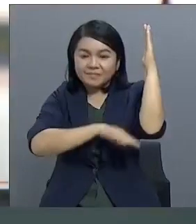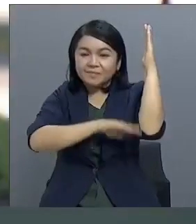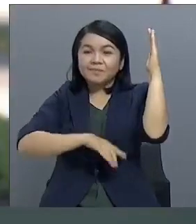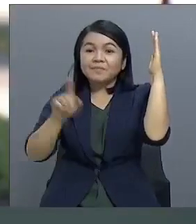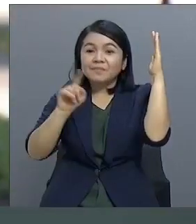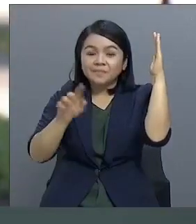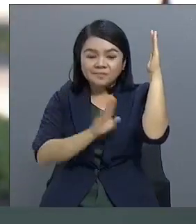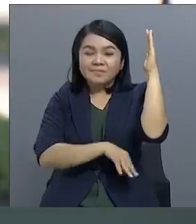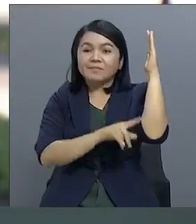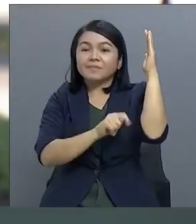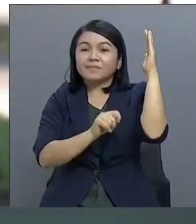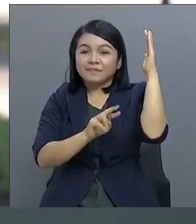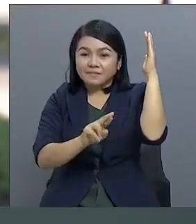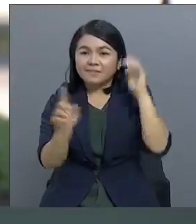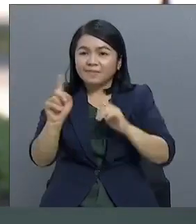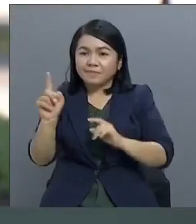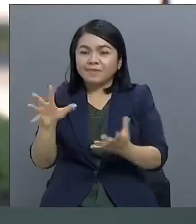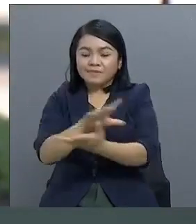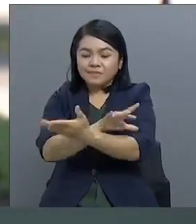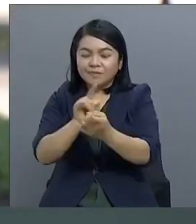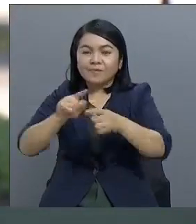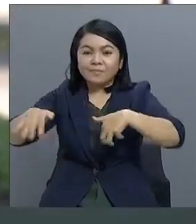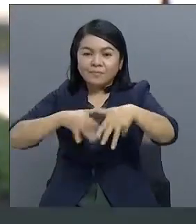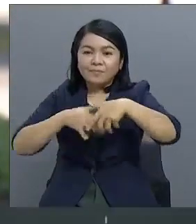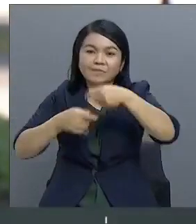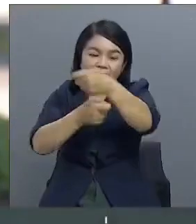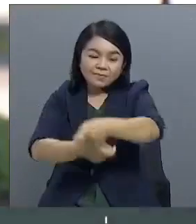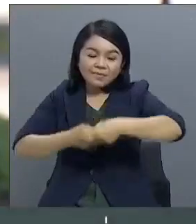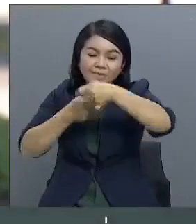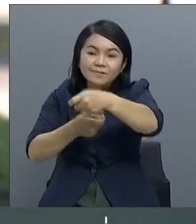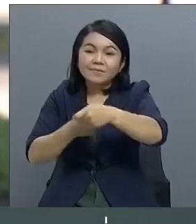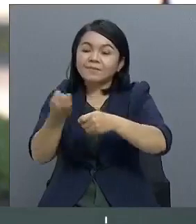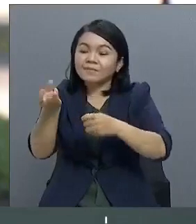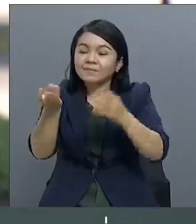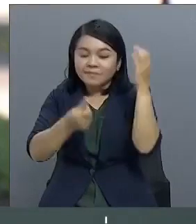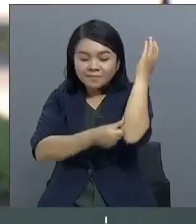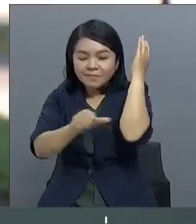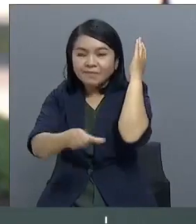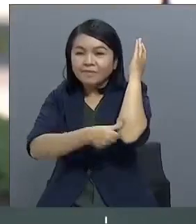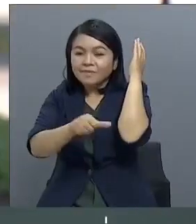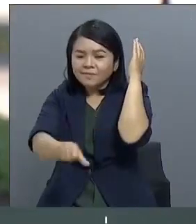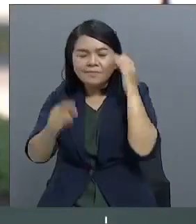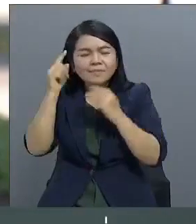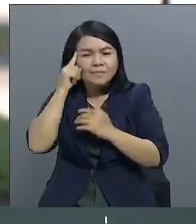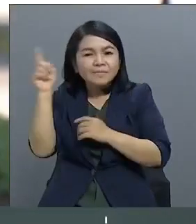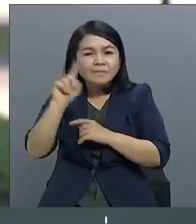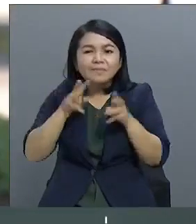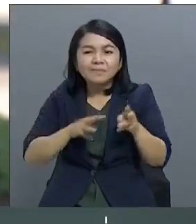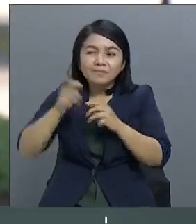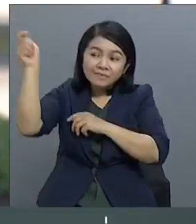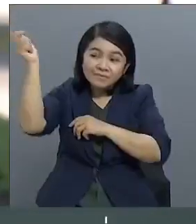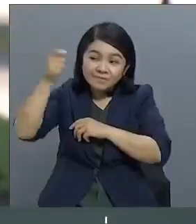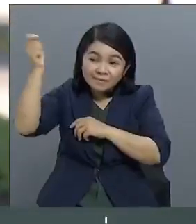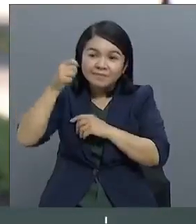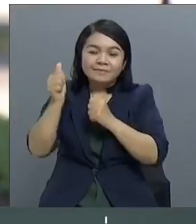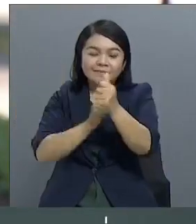ที่จังหวัดตรังค่ะคุณผู้ชมคะกับประเพณีนาข้าวเสียนะคะคนในที่นั่นเนี่ยเขาก็เลยนะคะคิดค้นประดิษฐ์ว่าวแล้วก็มาแข่งขัน